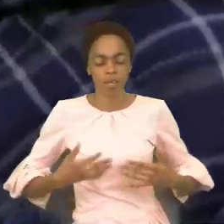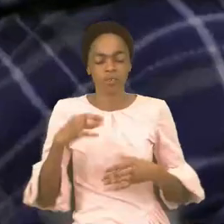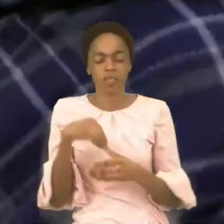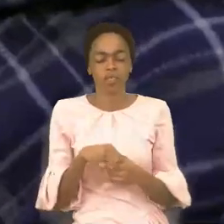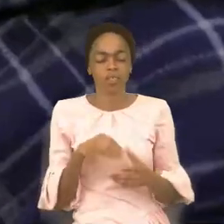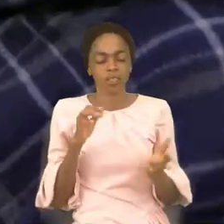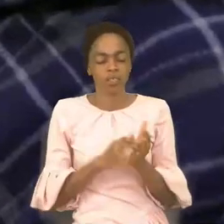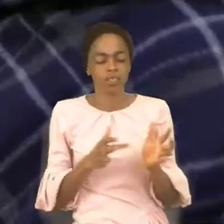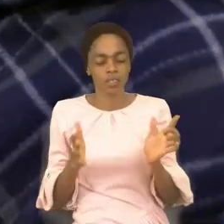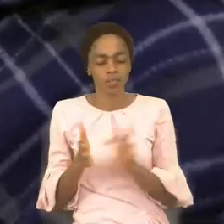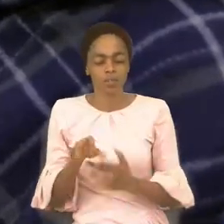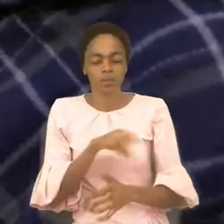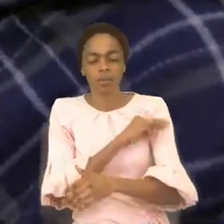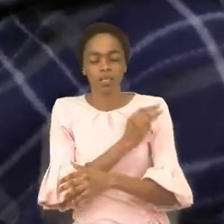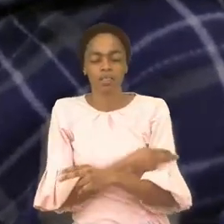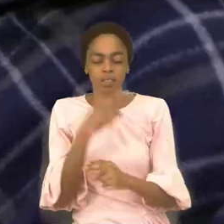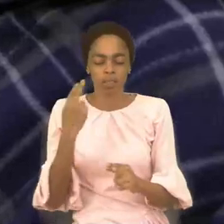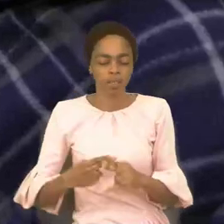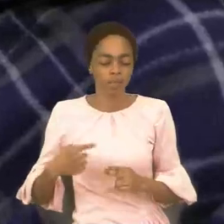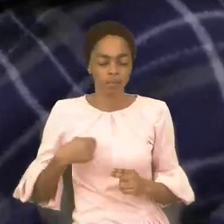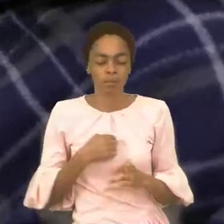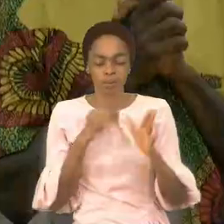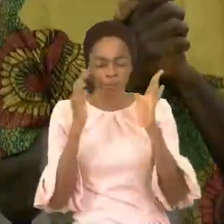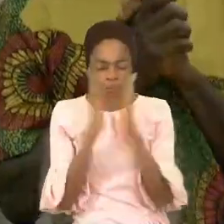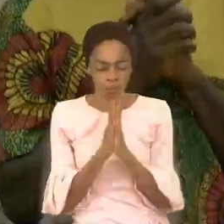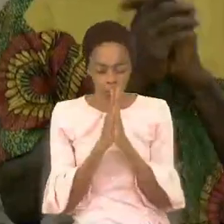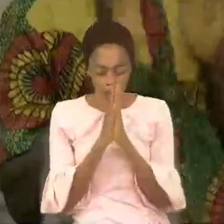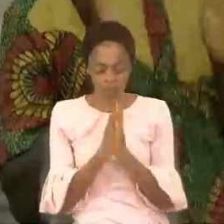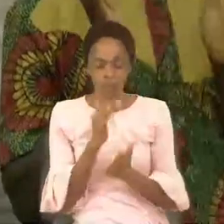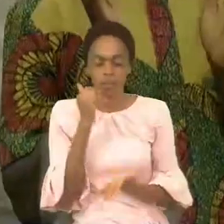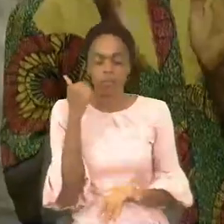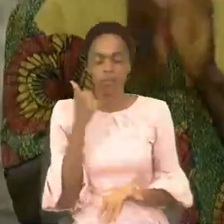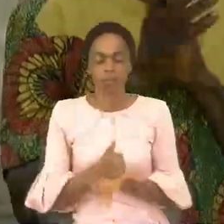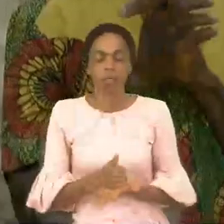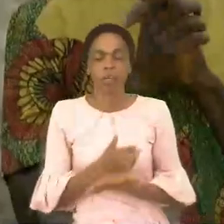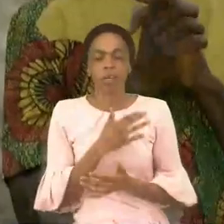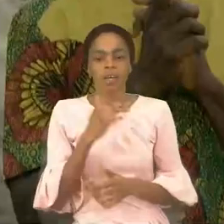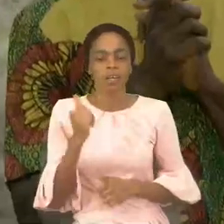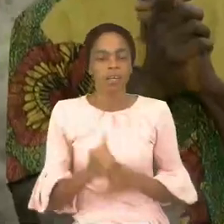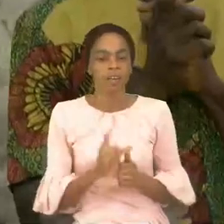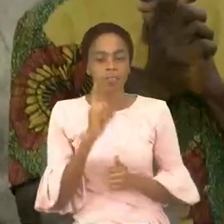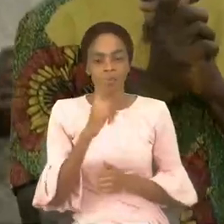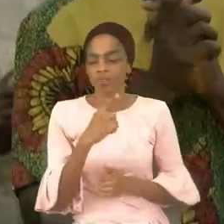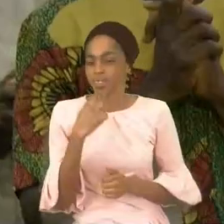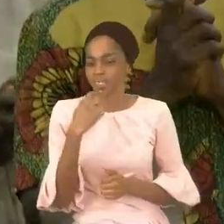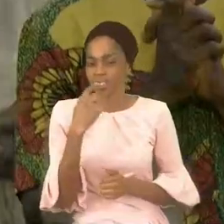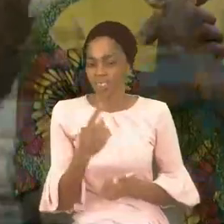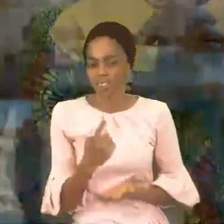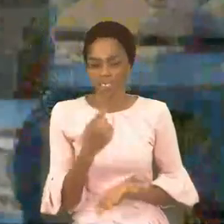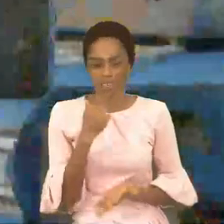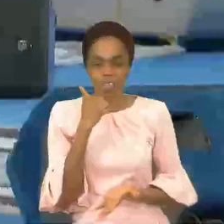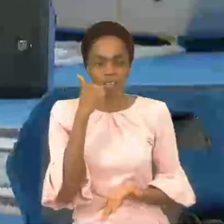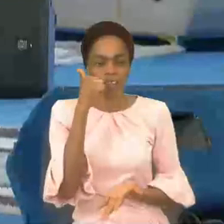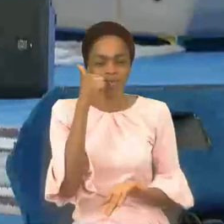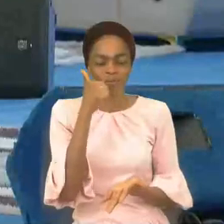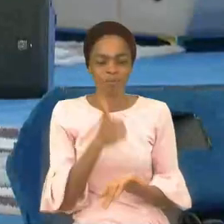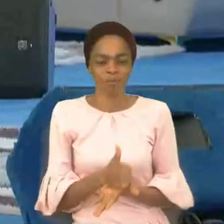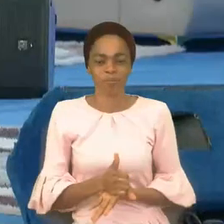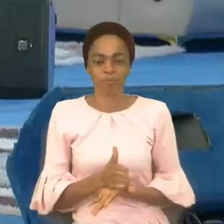Au nom puissant de Jésus, nous prions. Et tout le monde crie. Vous